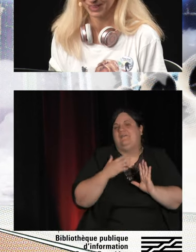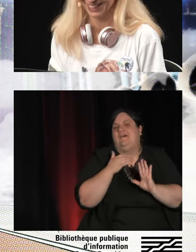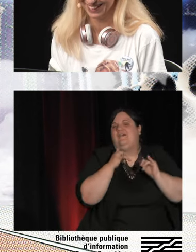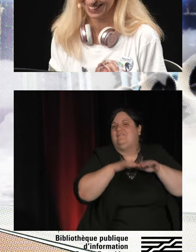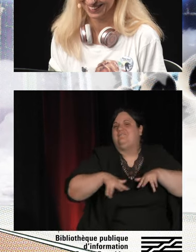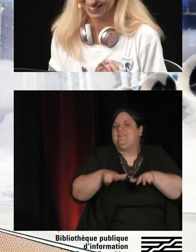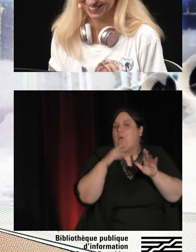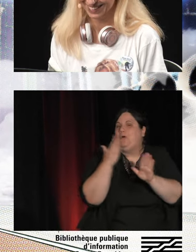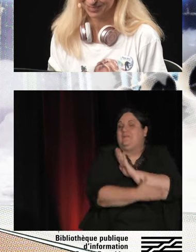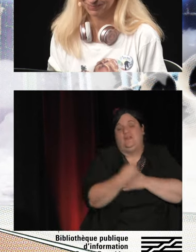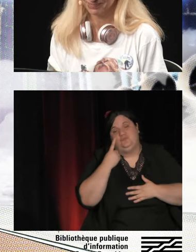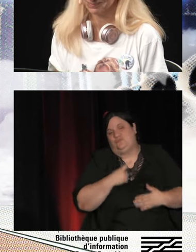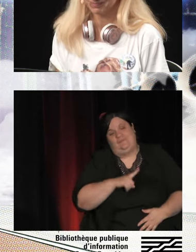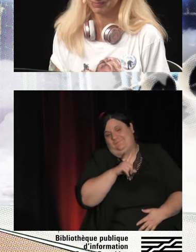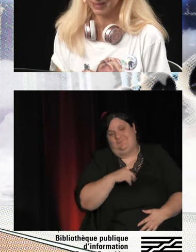savent, mais...